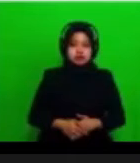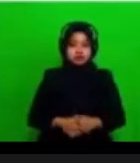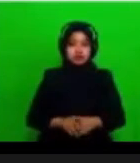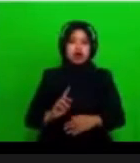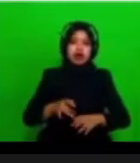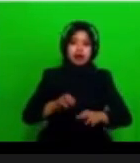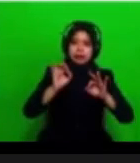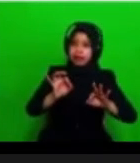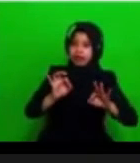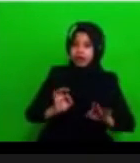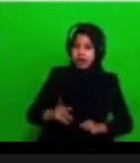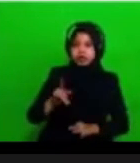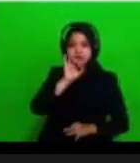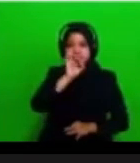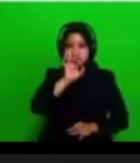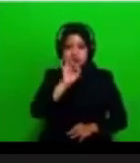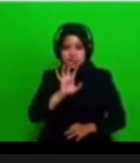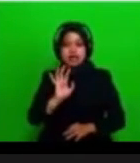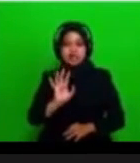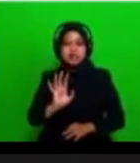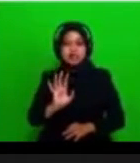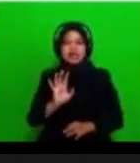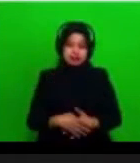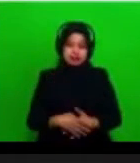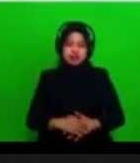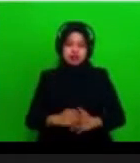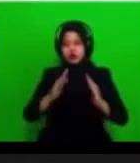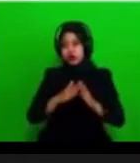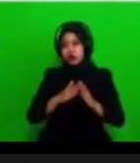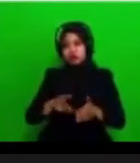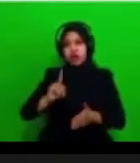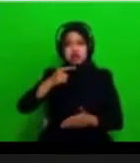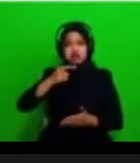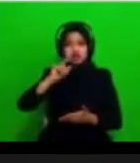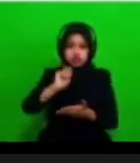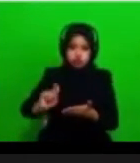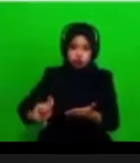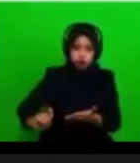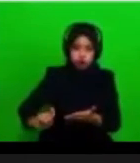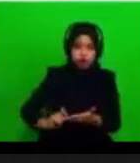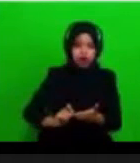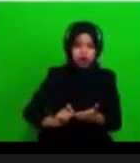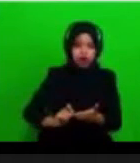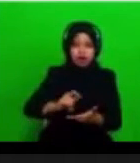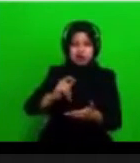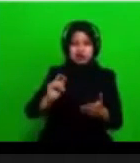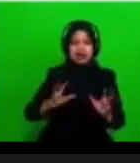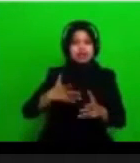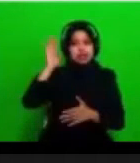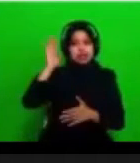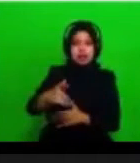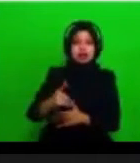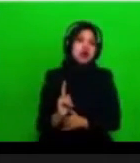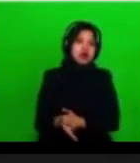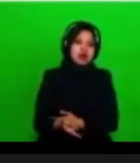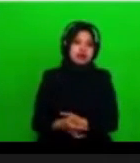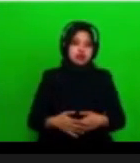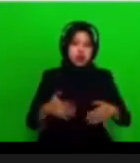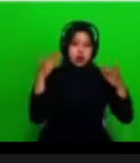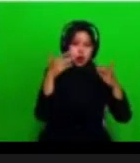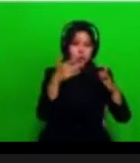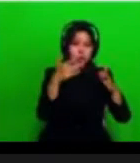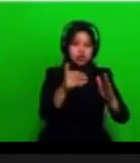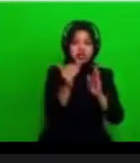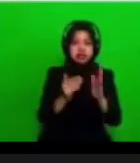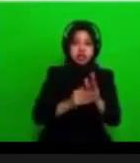ada platform pendidikan, nanti akan kami sampaikan sekilas, ada infrastruktur sekolah, kelas masa depan, kemudian untuk